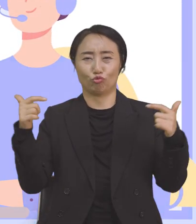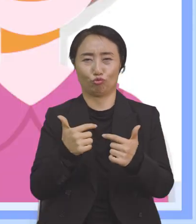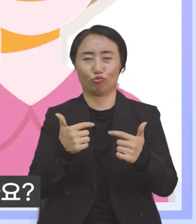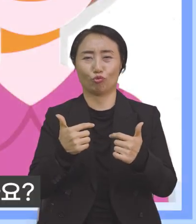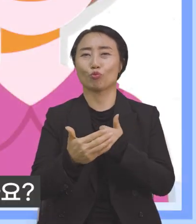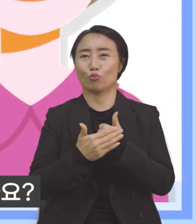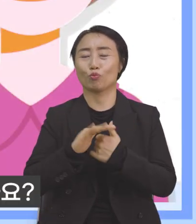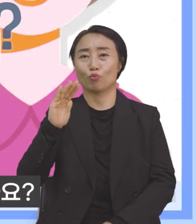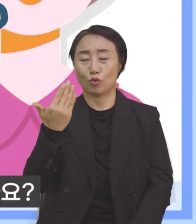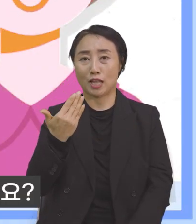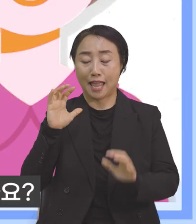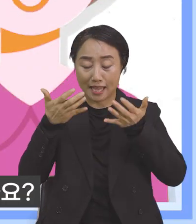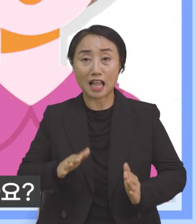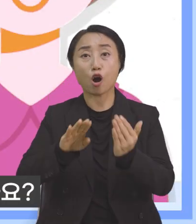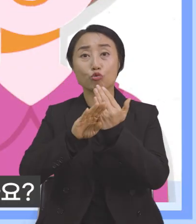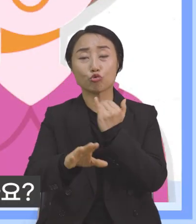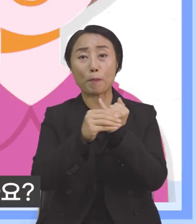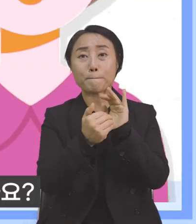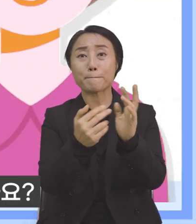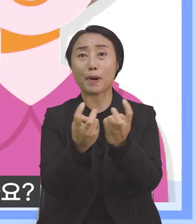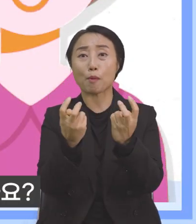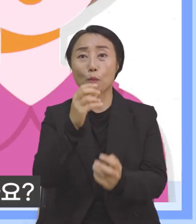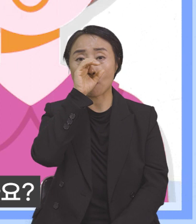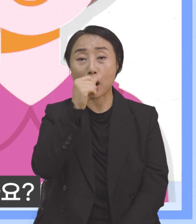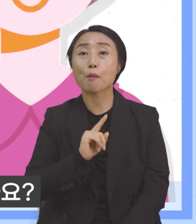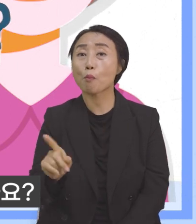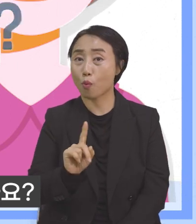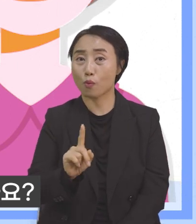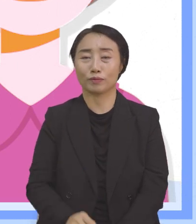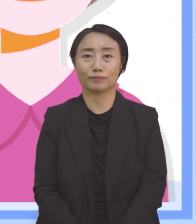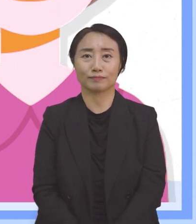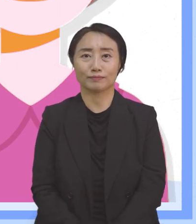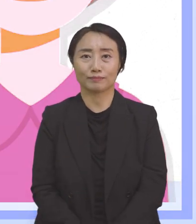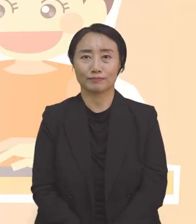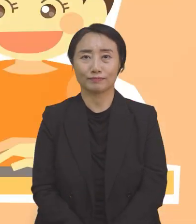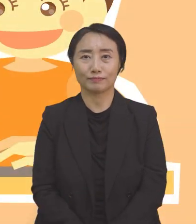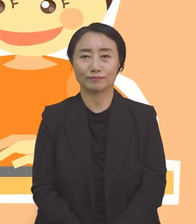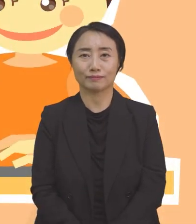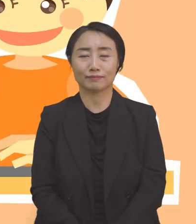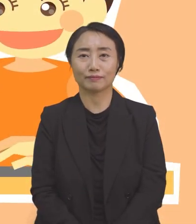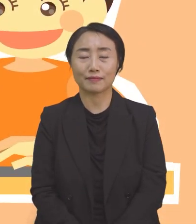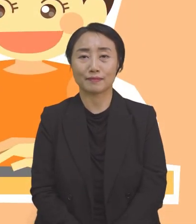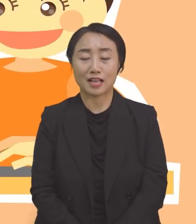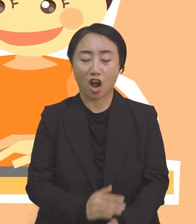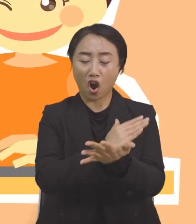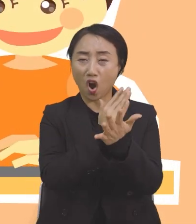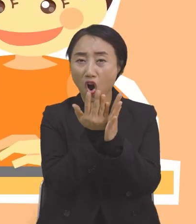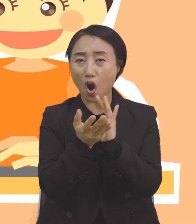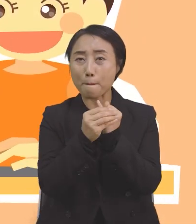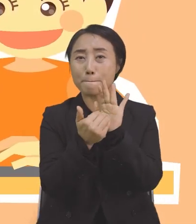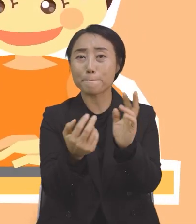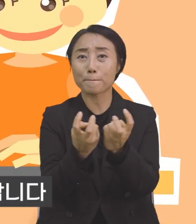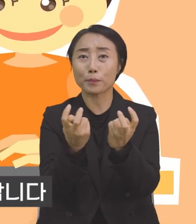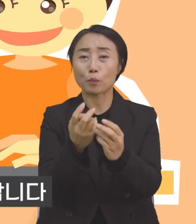있습니다. 그렇다면 출산 후에는 어떤 피임 방법을 선택하는 것이 좋을까요? 앞으로 알아볼 다양한